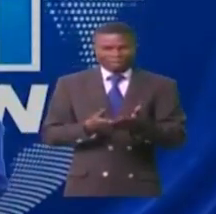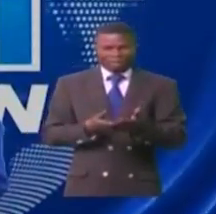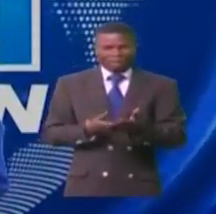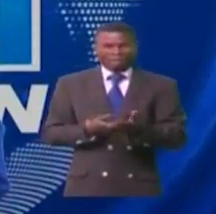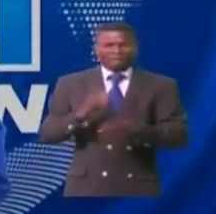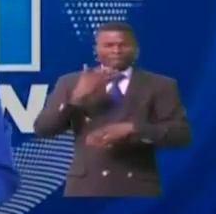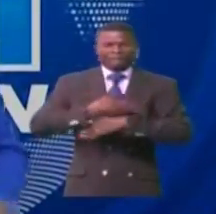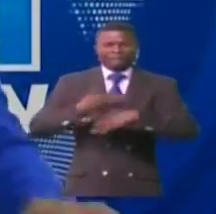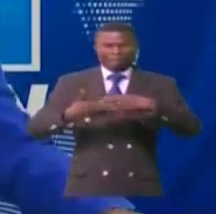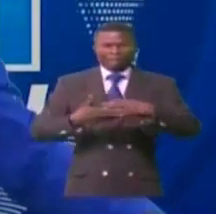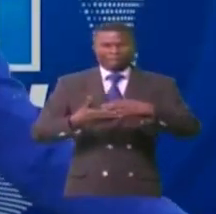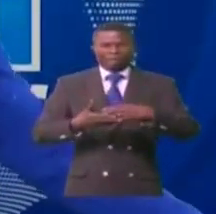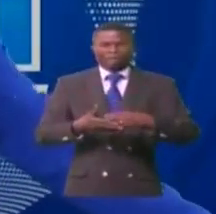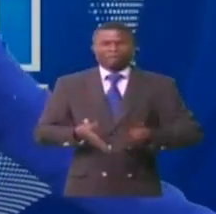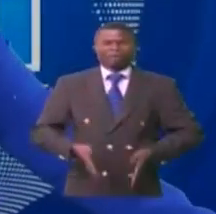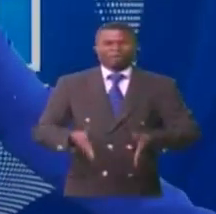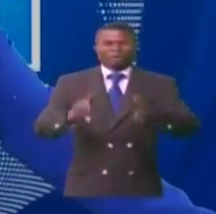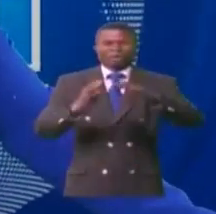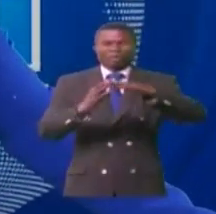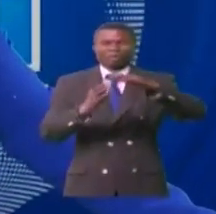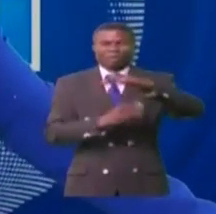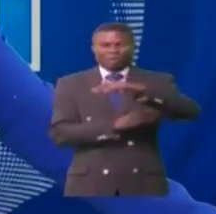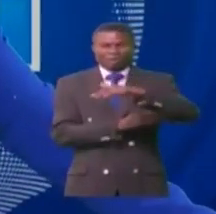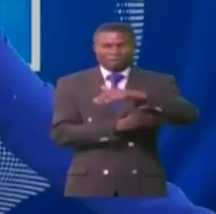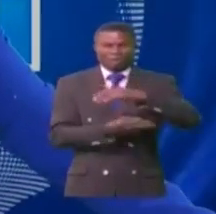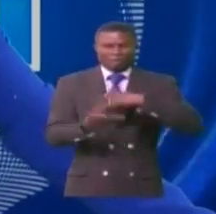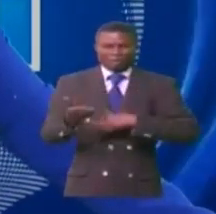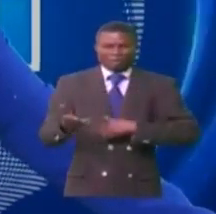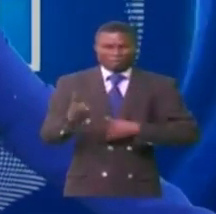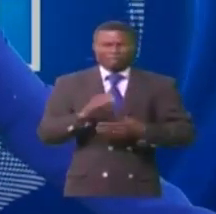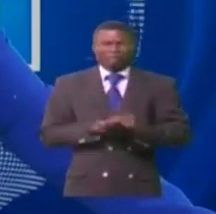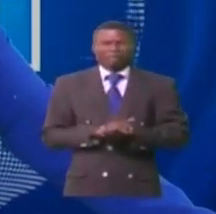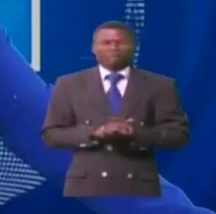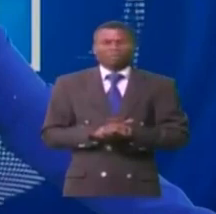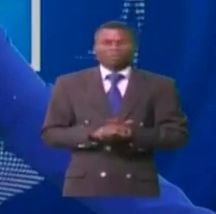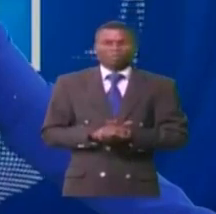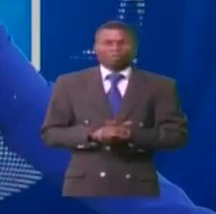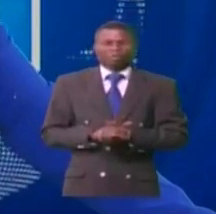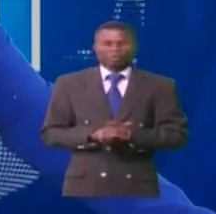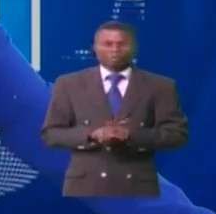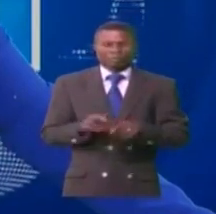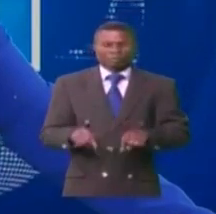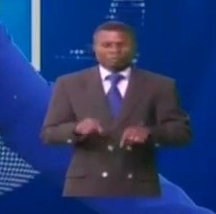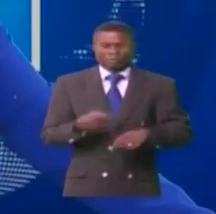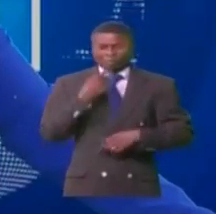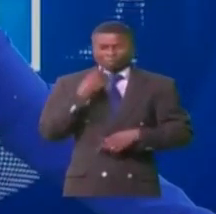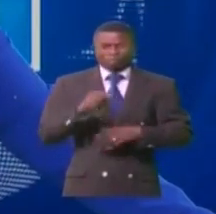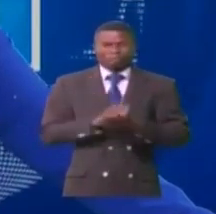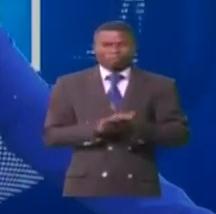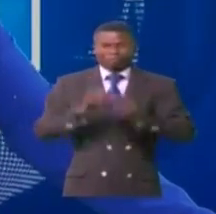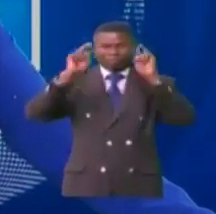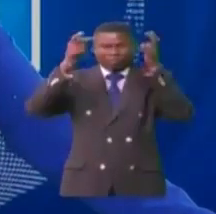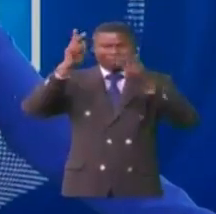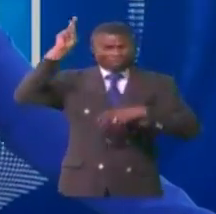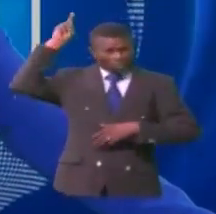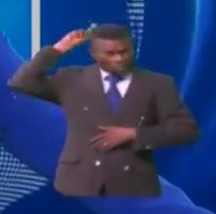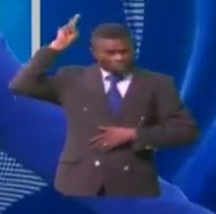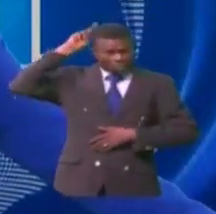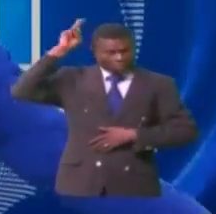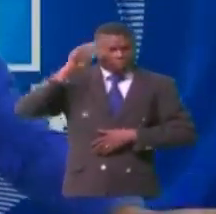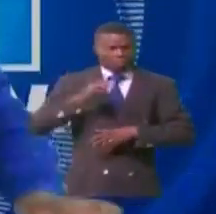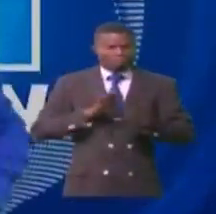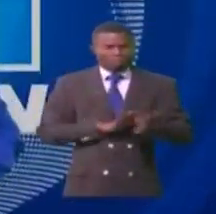la construction du pont de la route Kasomeno-Kasenga. Je l'ai dit entre-temps, la ville de Kolwezi vit